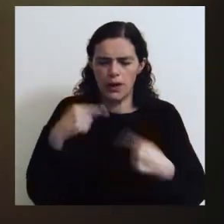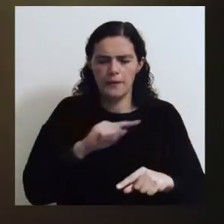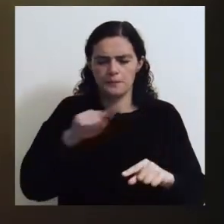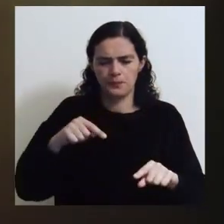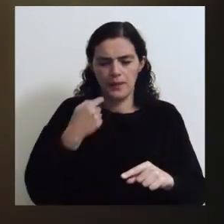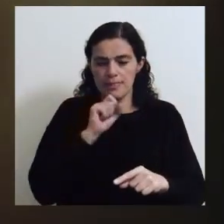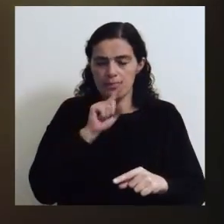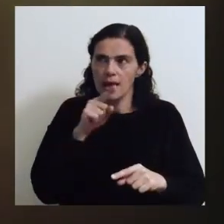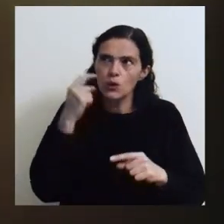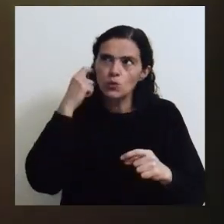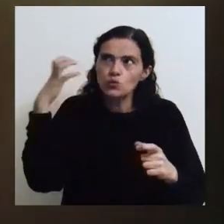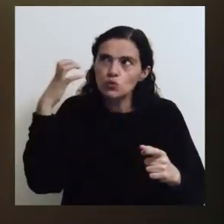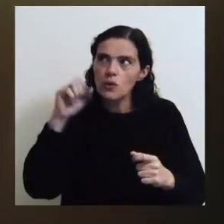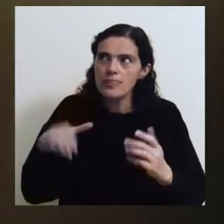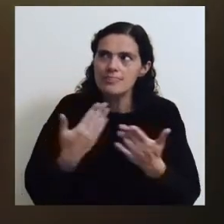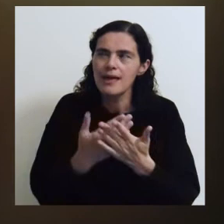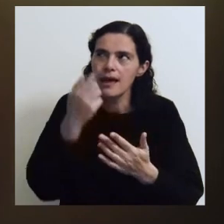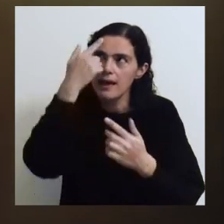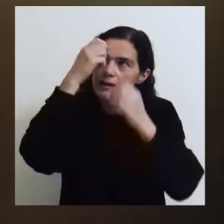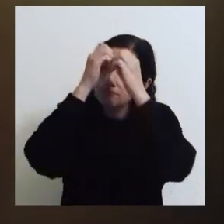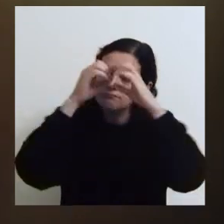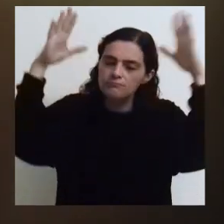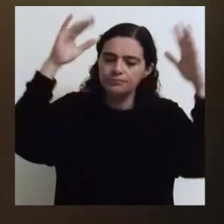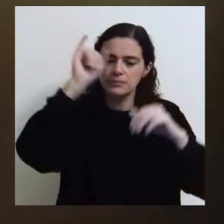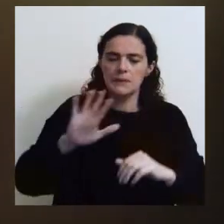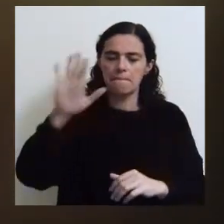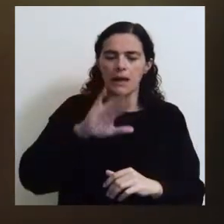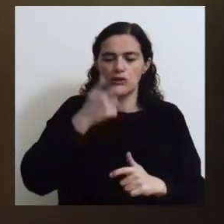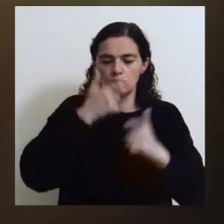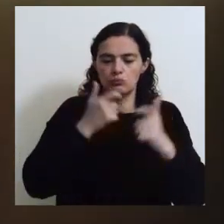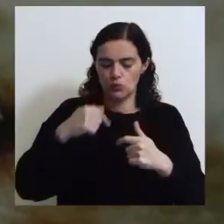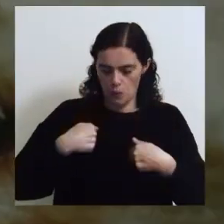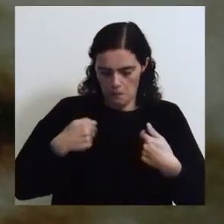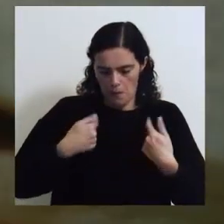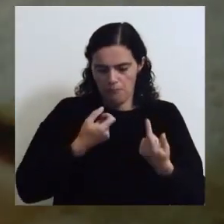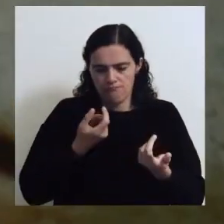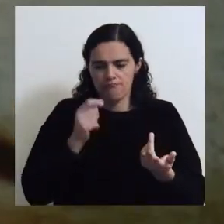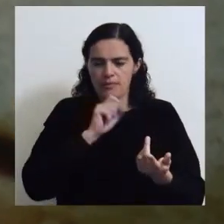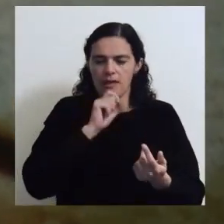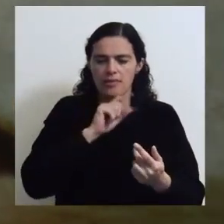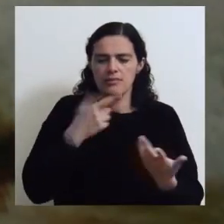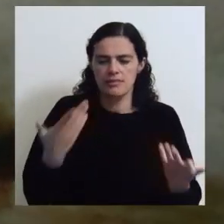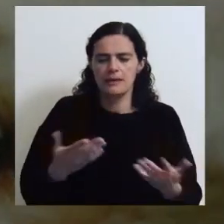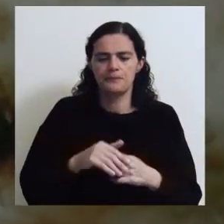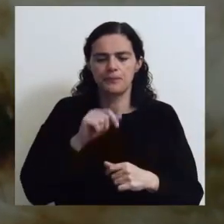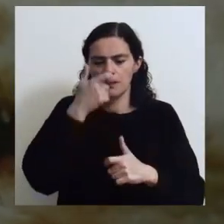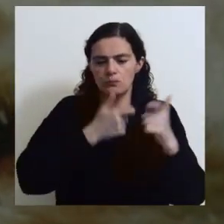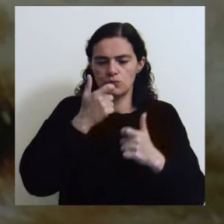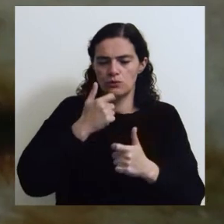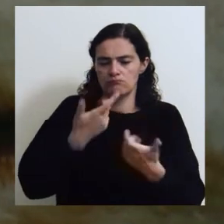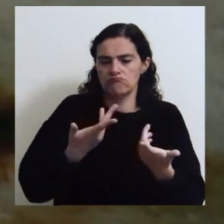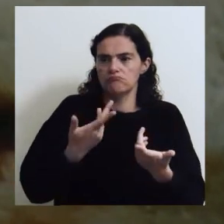vont eux-mêmes aussi déjà susciter des images et le spectateur ressemblerait en quelque sorte